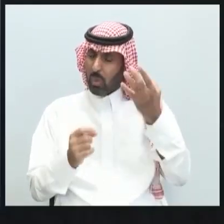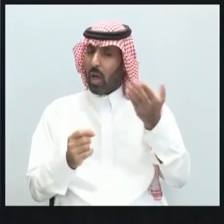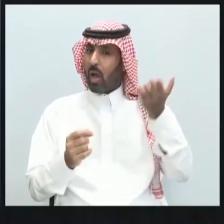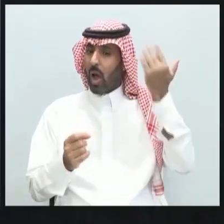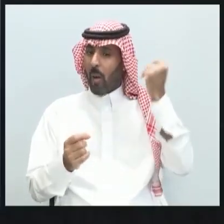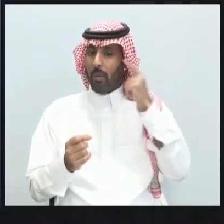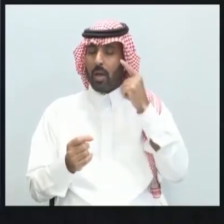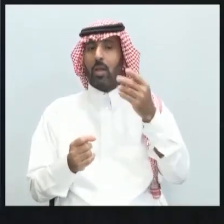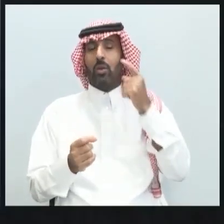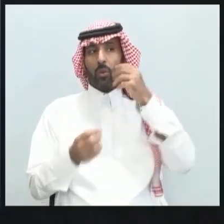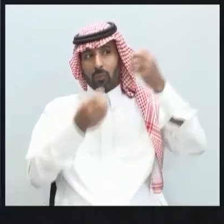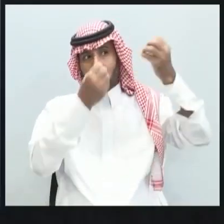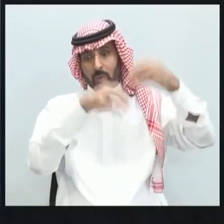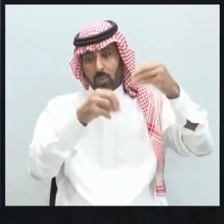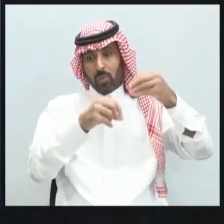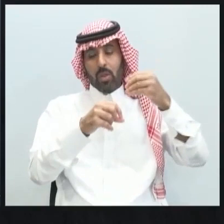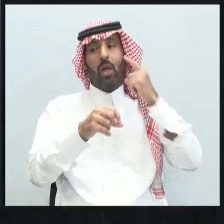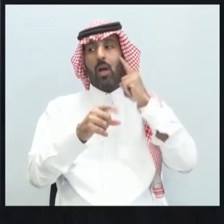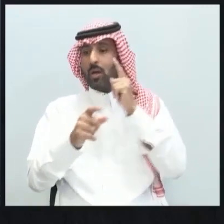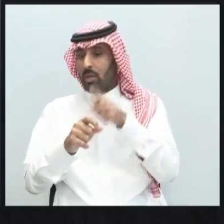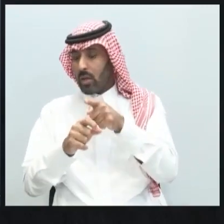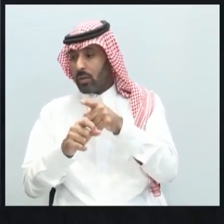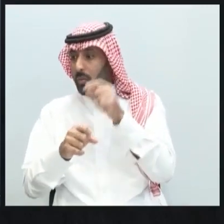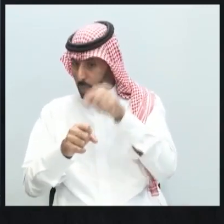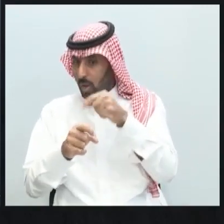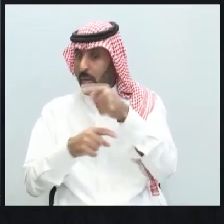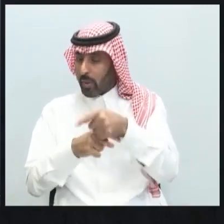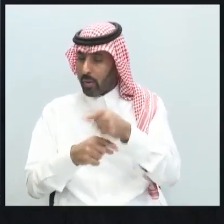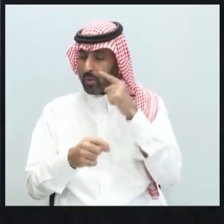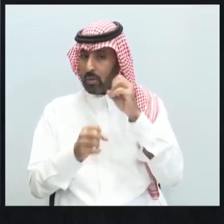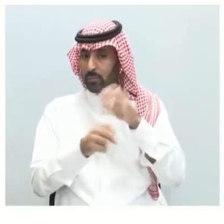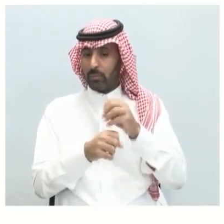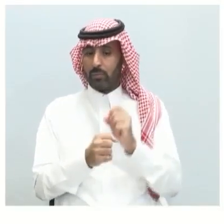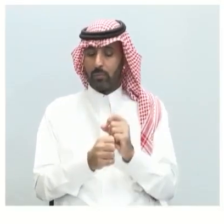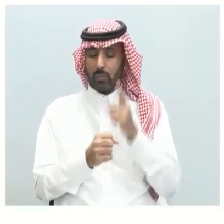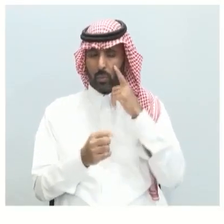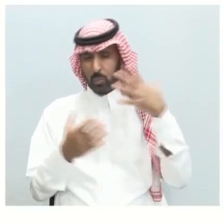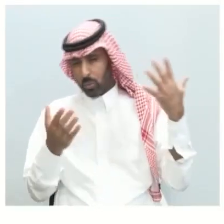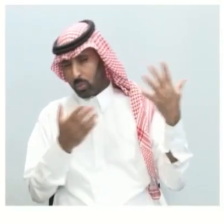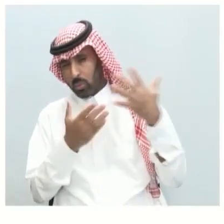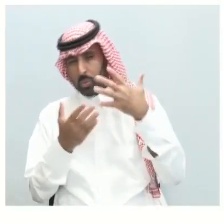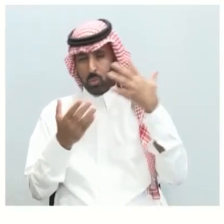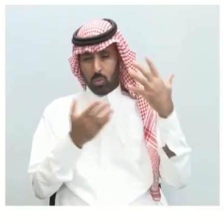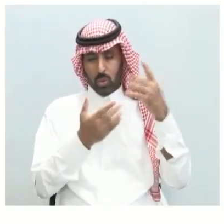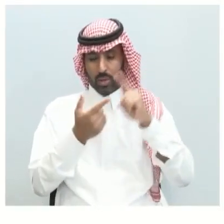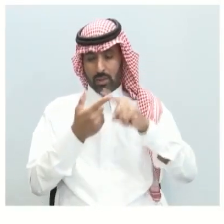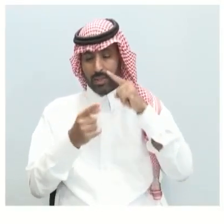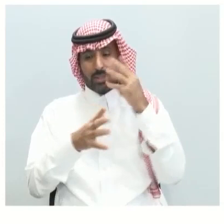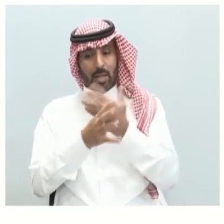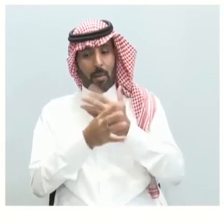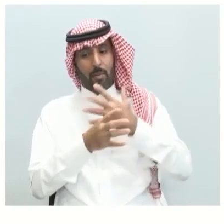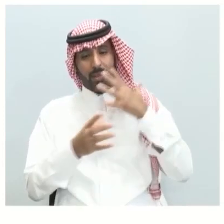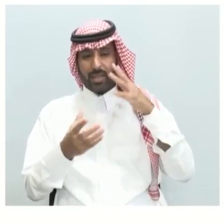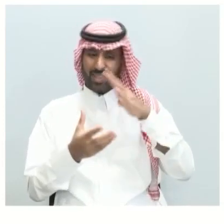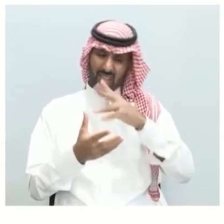امطار باسبوع او اسبوعين يتم التحذير او يتم الابلاغ عنها مثلا تنتج الرياح والجبهات الهوائيه عن تغير الضغط الذي